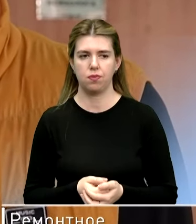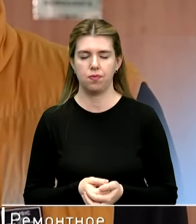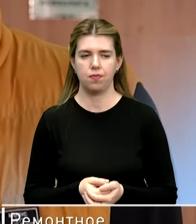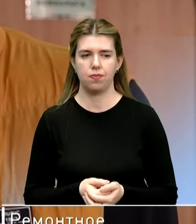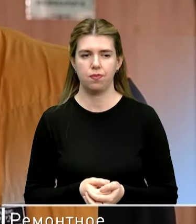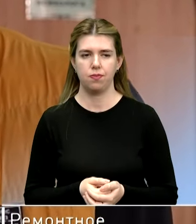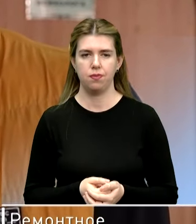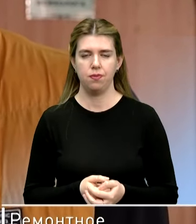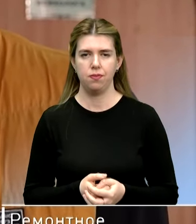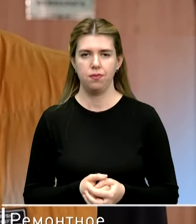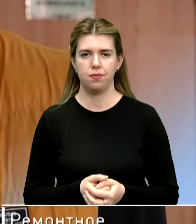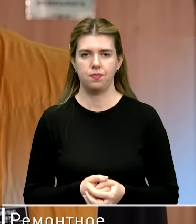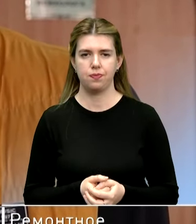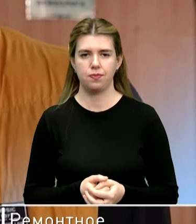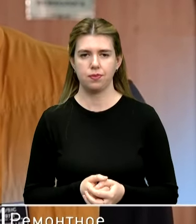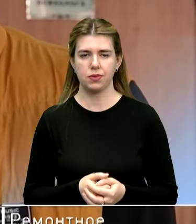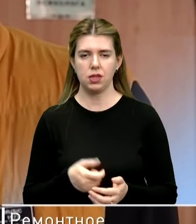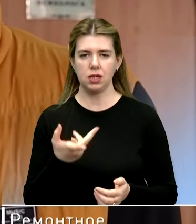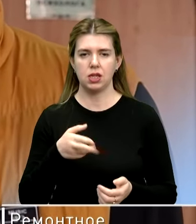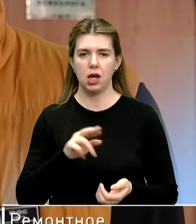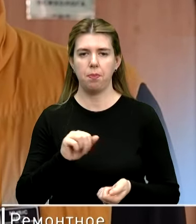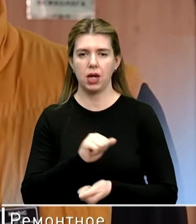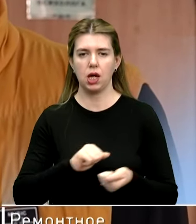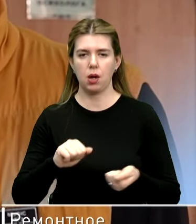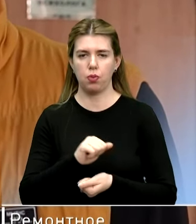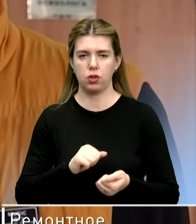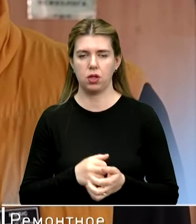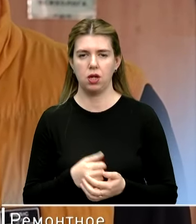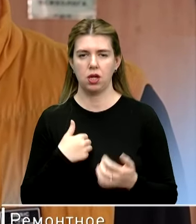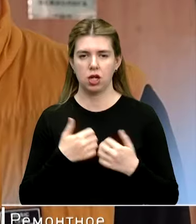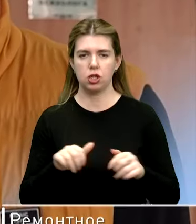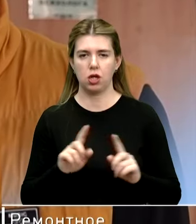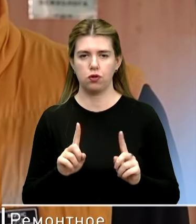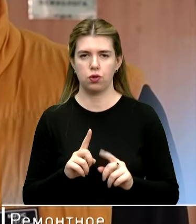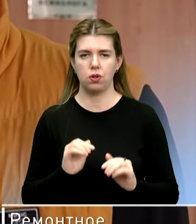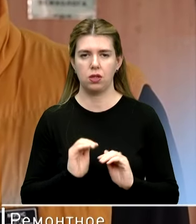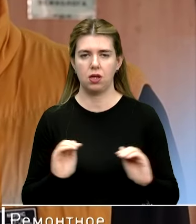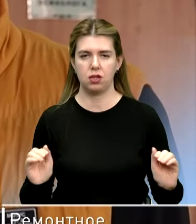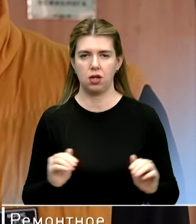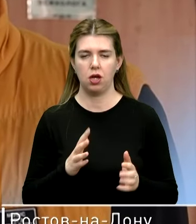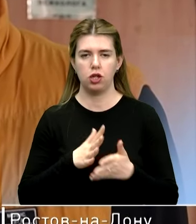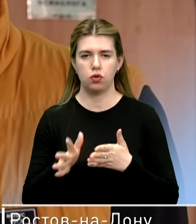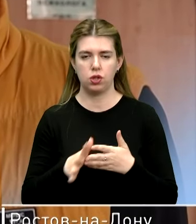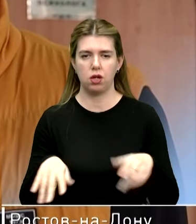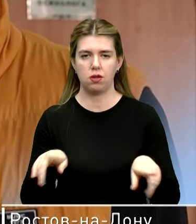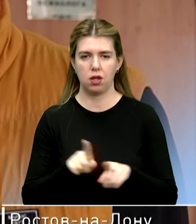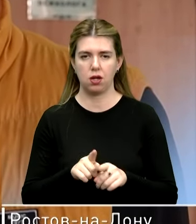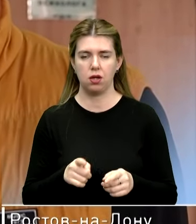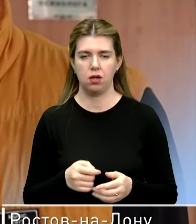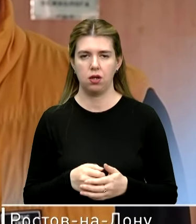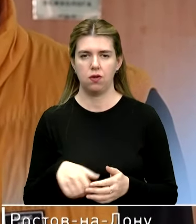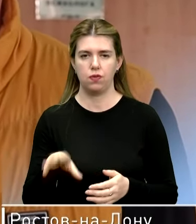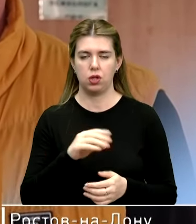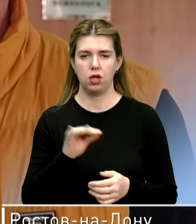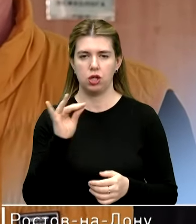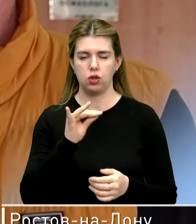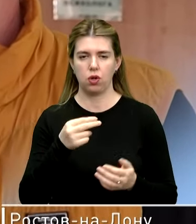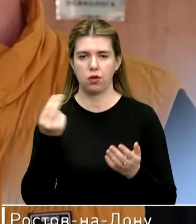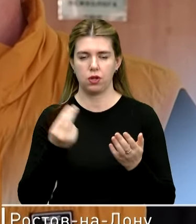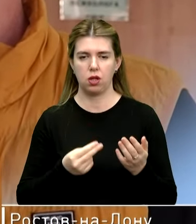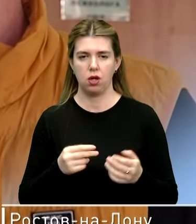для их дачи на переработку. Вот. Тем самым я считаю, что дети изучают таким образом историю живописи.